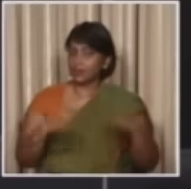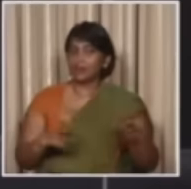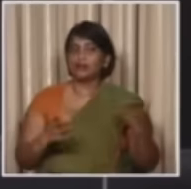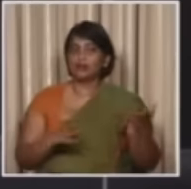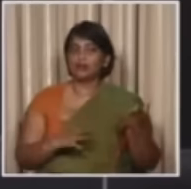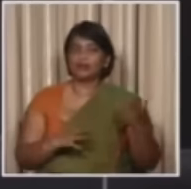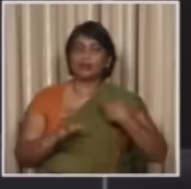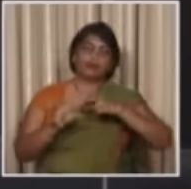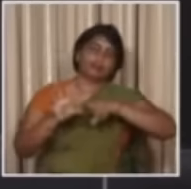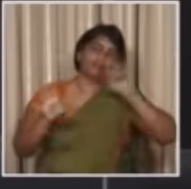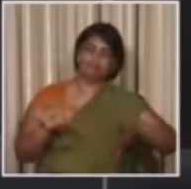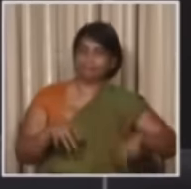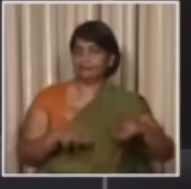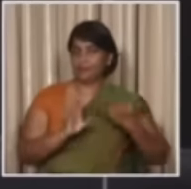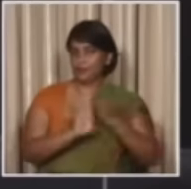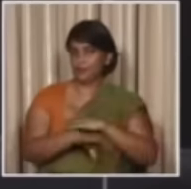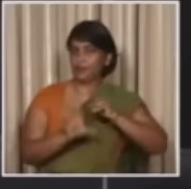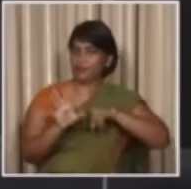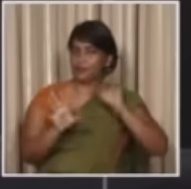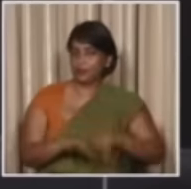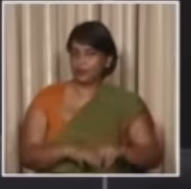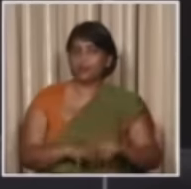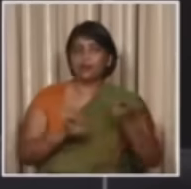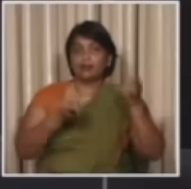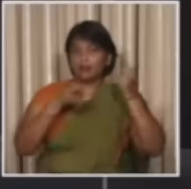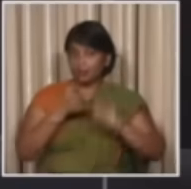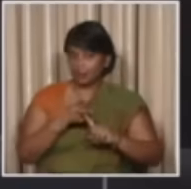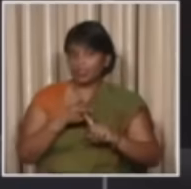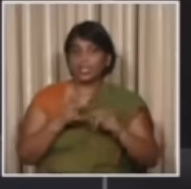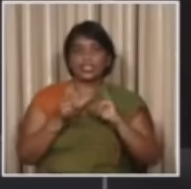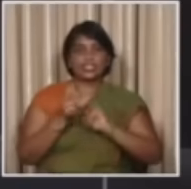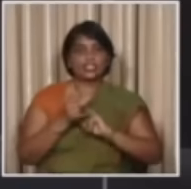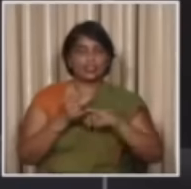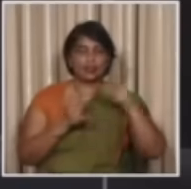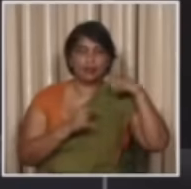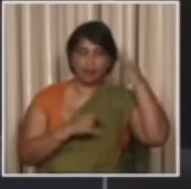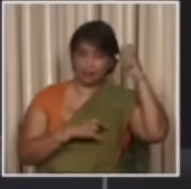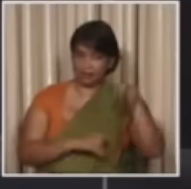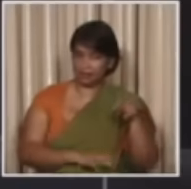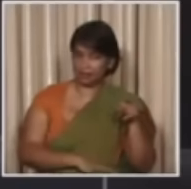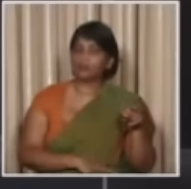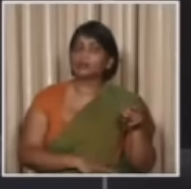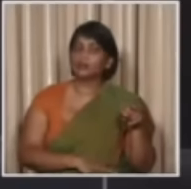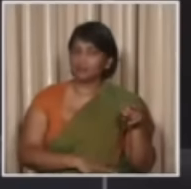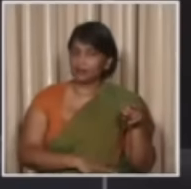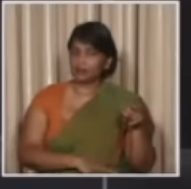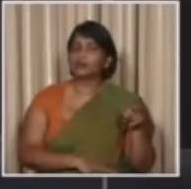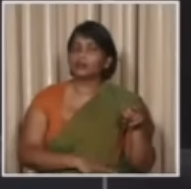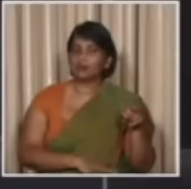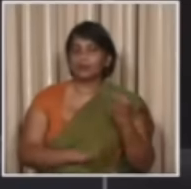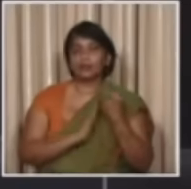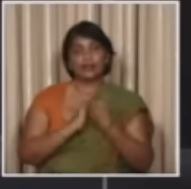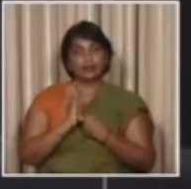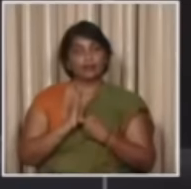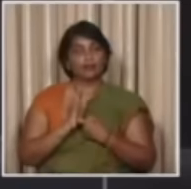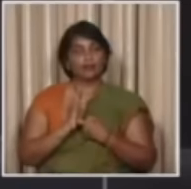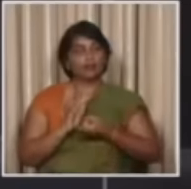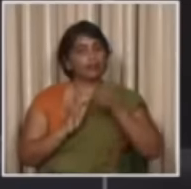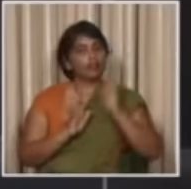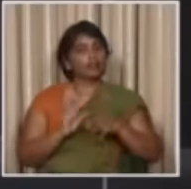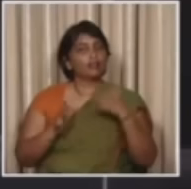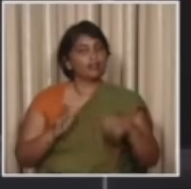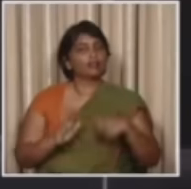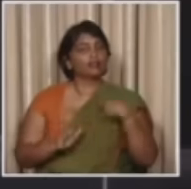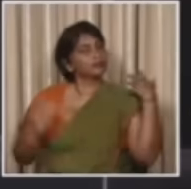කලින් එතුමා අස්සුණා. ඊට පස්සේ ආවේ ඊට පස්සේ ශිරාණි බණ්ඩාරනායක අග්‍රවිශ්වකරුතුමාට ඒකට රෙසොලූෂන් එකකුත් පාස් කළා. ඒක තමයි